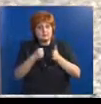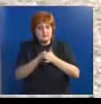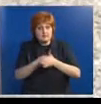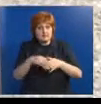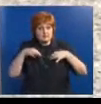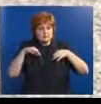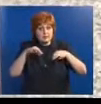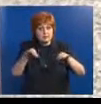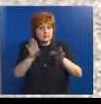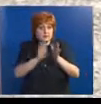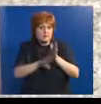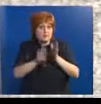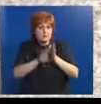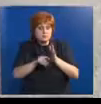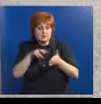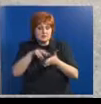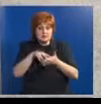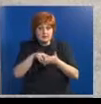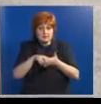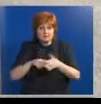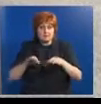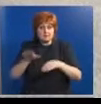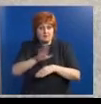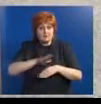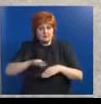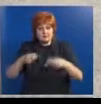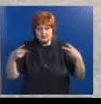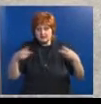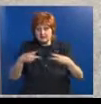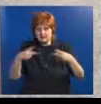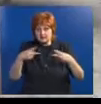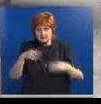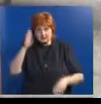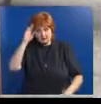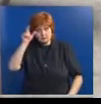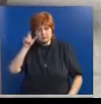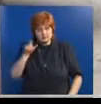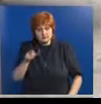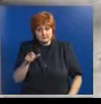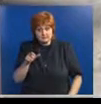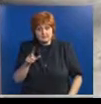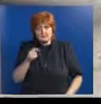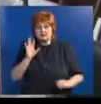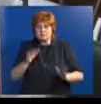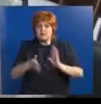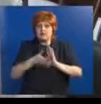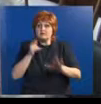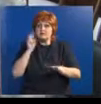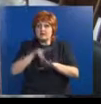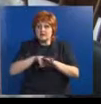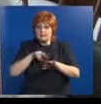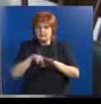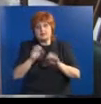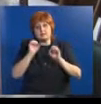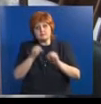машинами, просто припаркованными во дворе. Очевидцы этих событий, Владимир Красноносенко и Евгений Кольной, не только вызвали полицию, но и